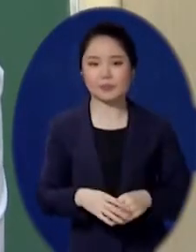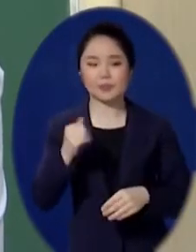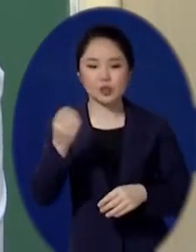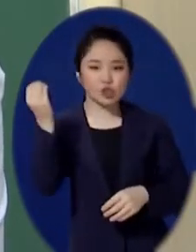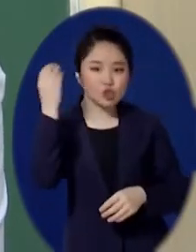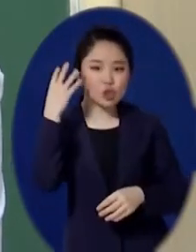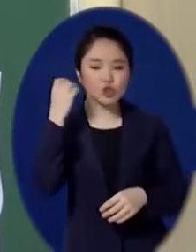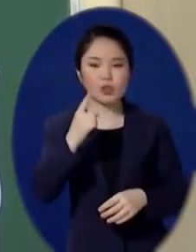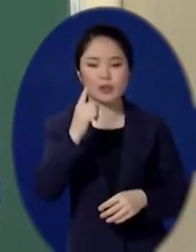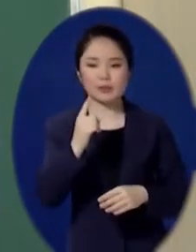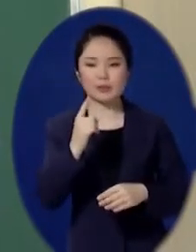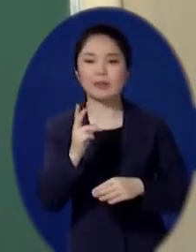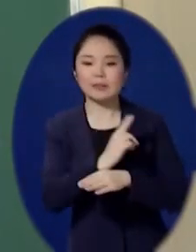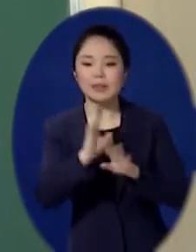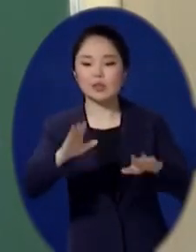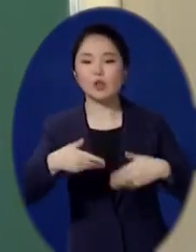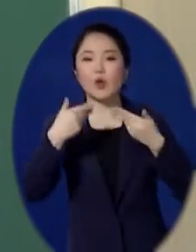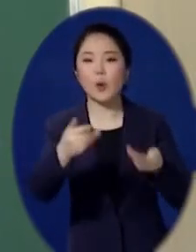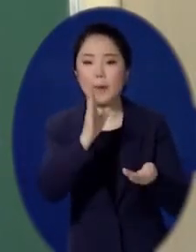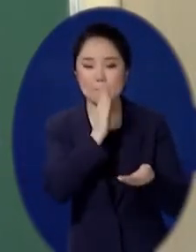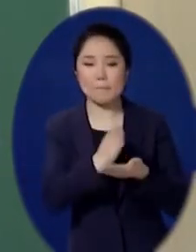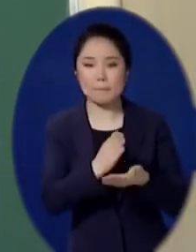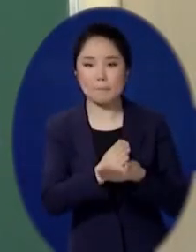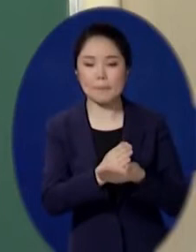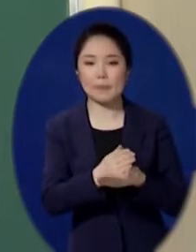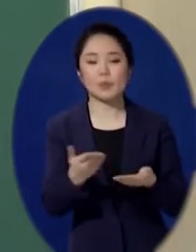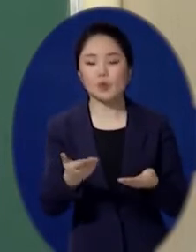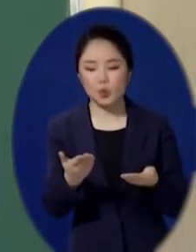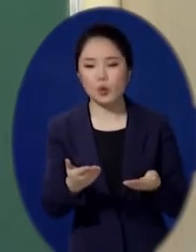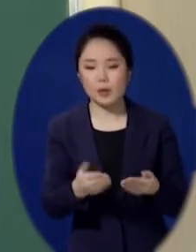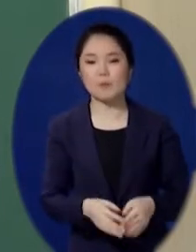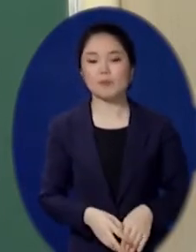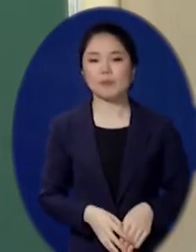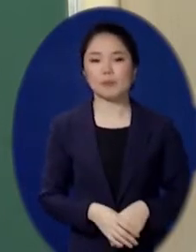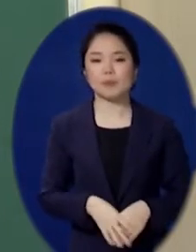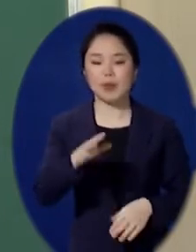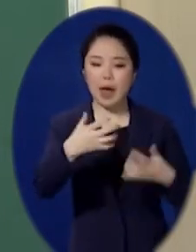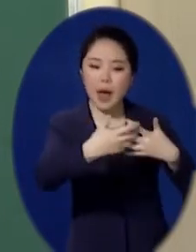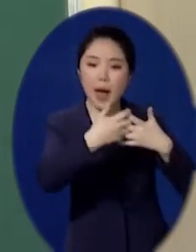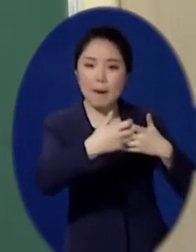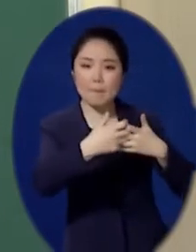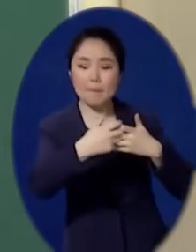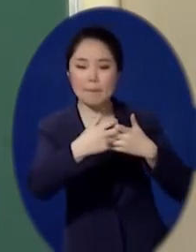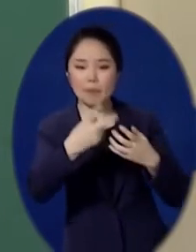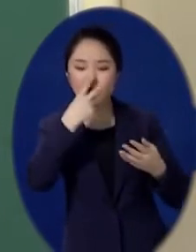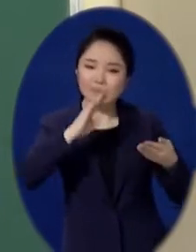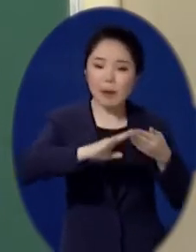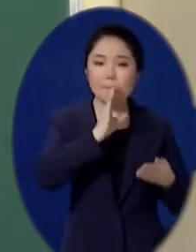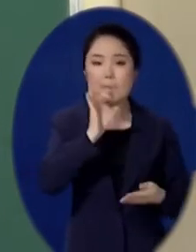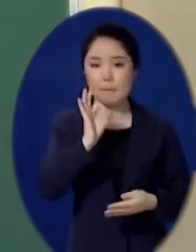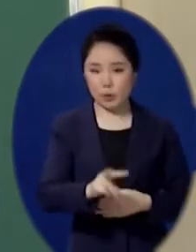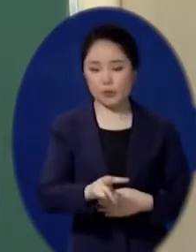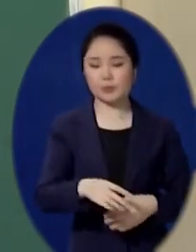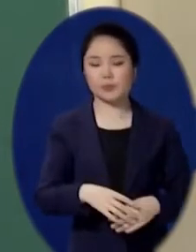сонсох нэгэн зүйлийг багш нь та бүхэнд анхааруулж хэлье. Хүүхдүүд та бүхэн амьтдтай харьцахдаа маш болгоомжтой